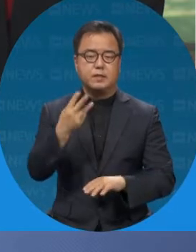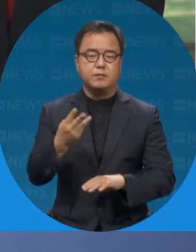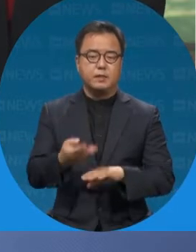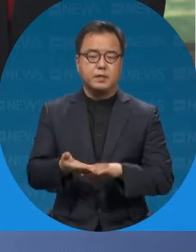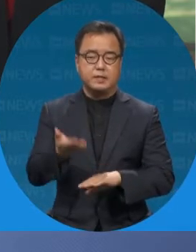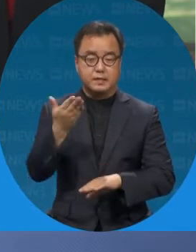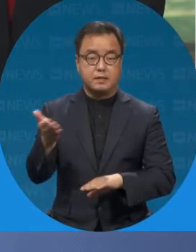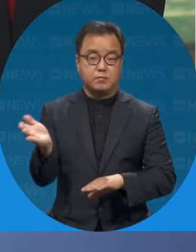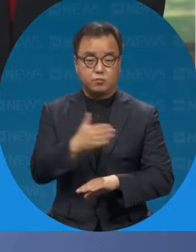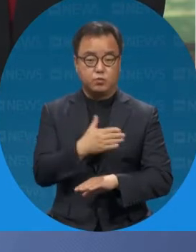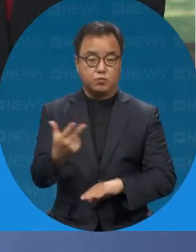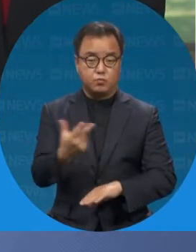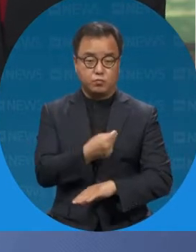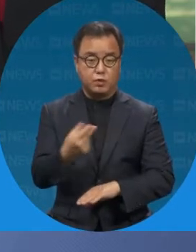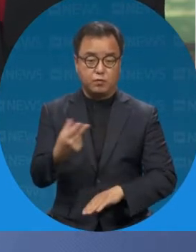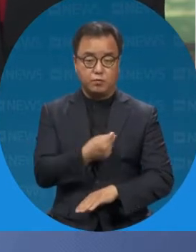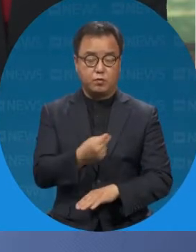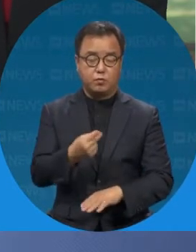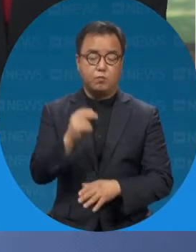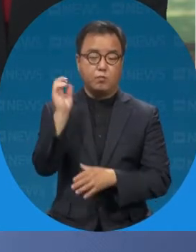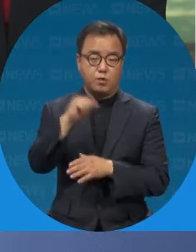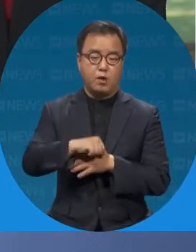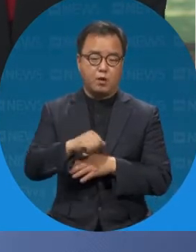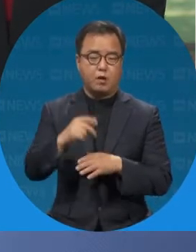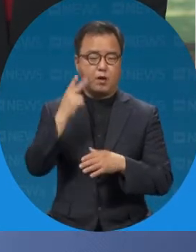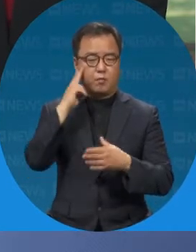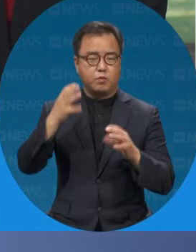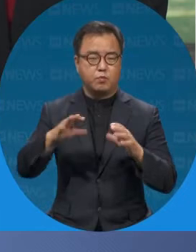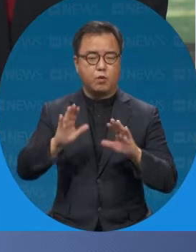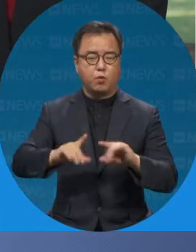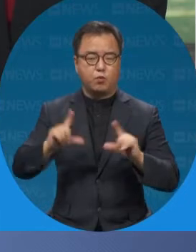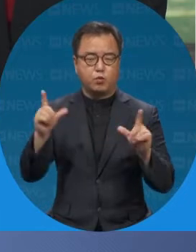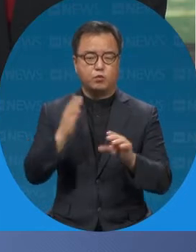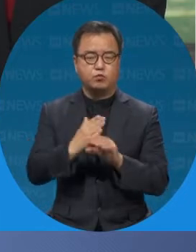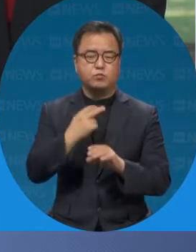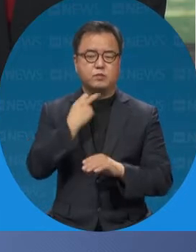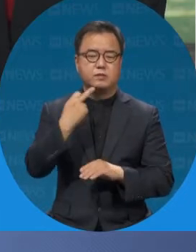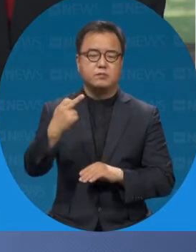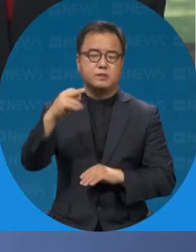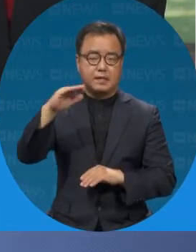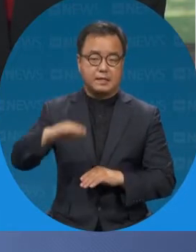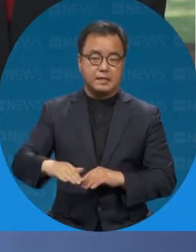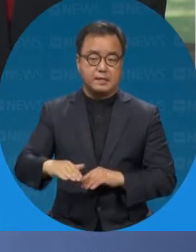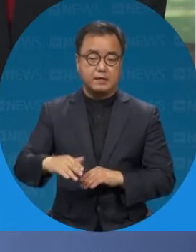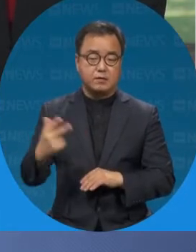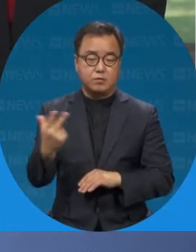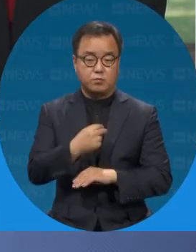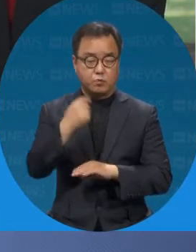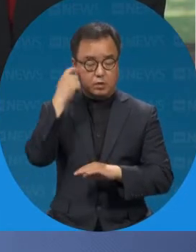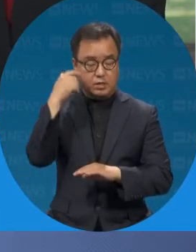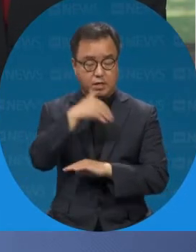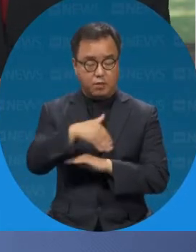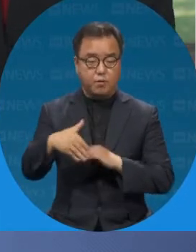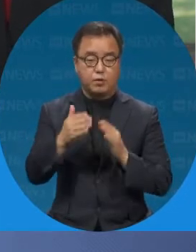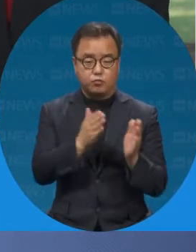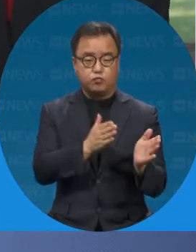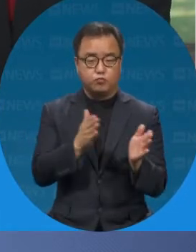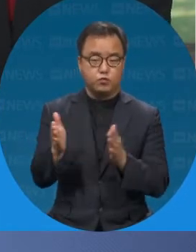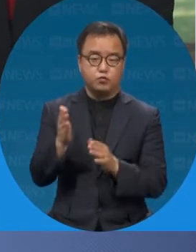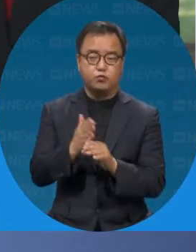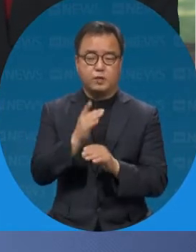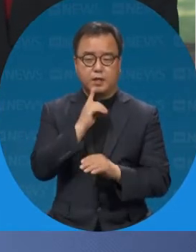이 백신 접종을 허용한 상황입니다. 미국도 올해 안으로는 12세 이하의 접종 계획을 추진하고 있다고 밝혔는데요.